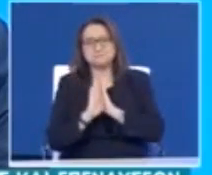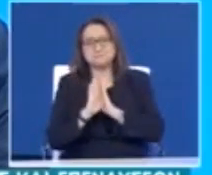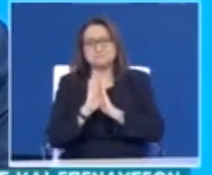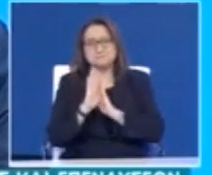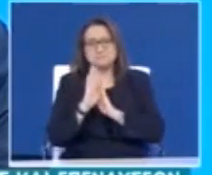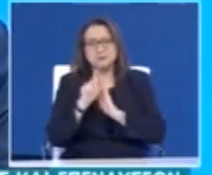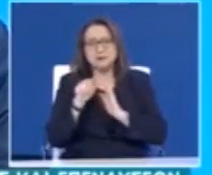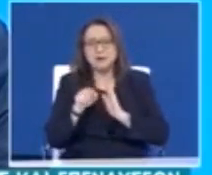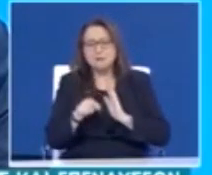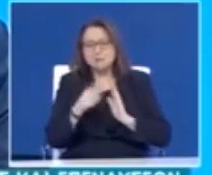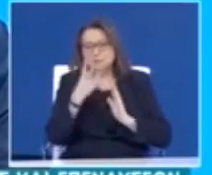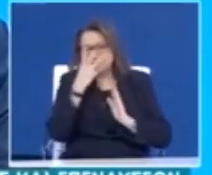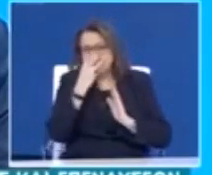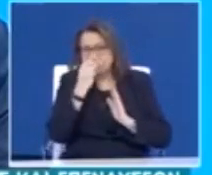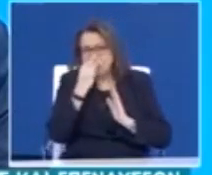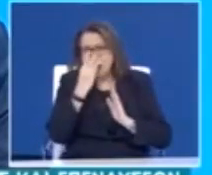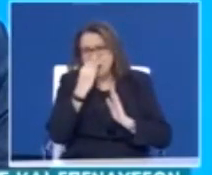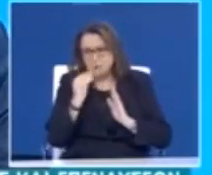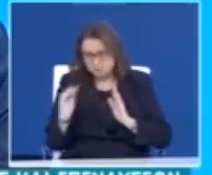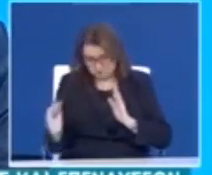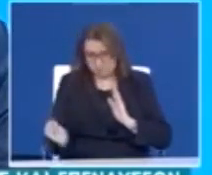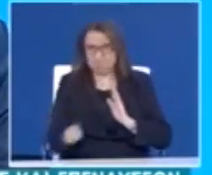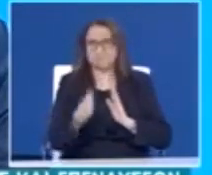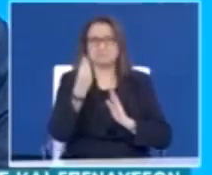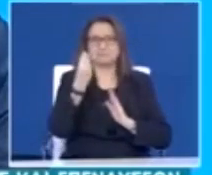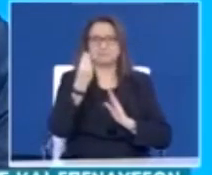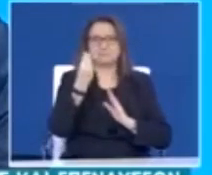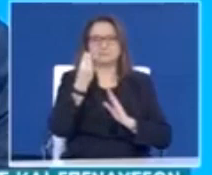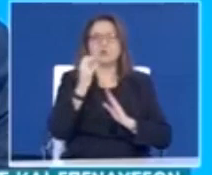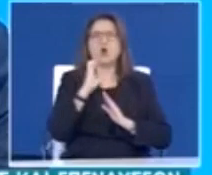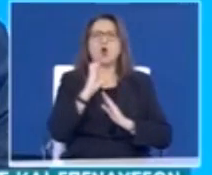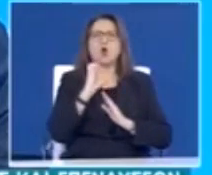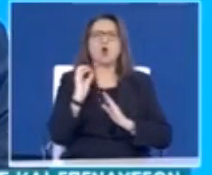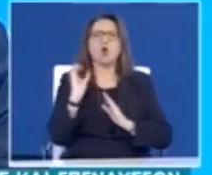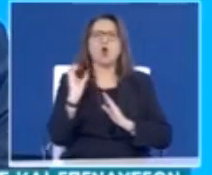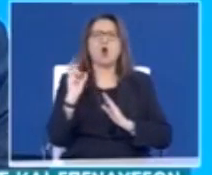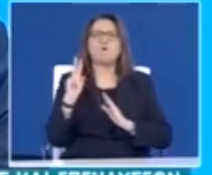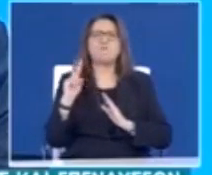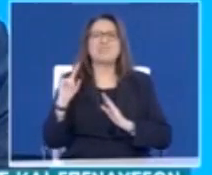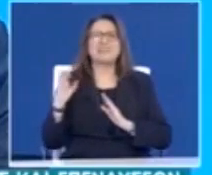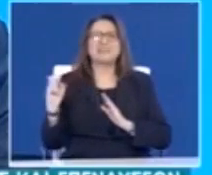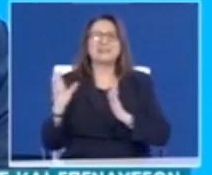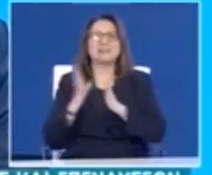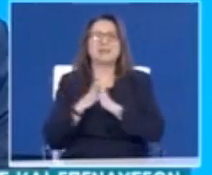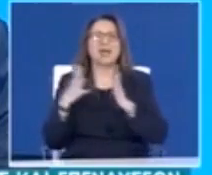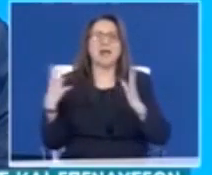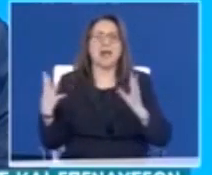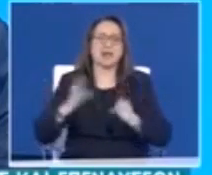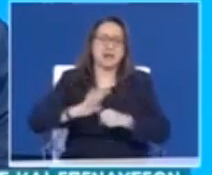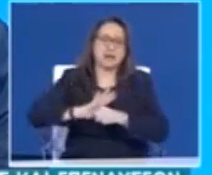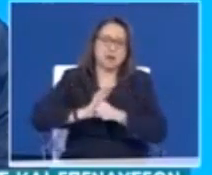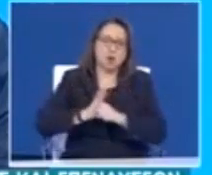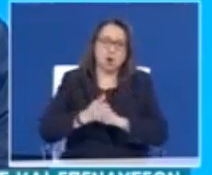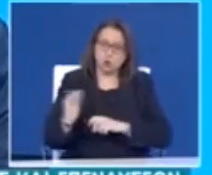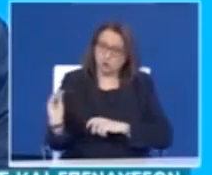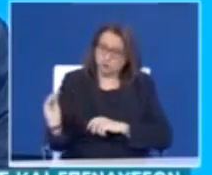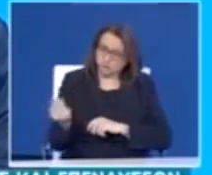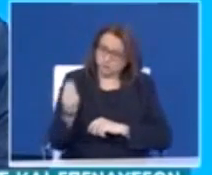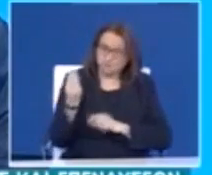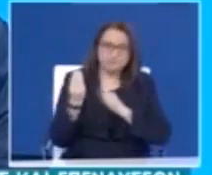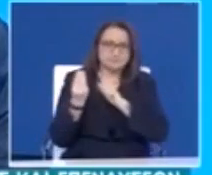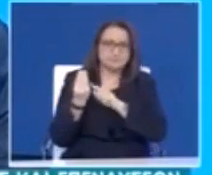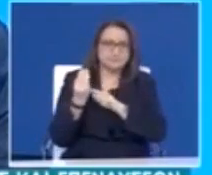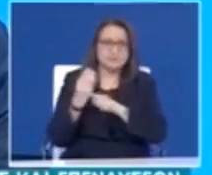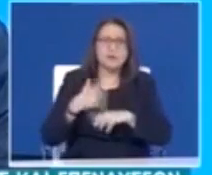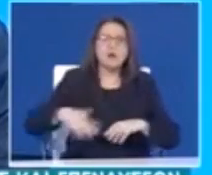Φεβρουαρίου, όταν και συναντήσαμε τον COVID-19. Τότε ολόκληρη η κυβέρνηση και ειδικά το Υπουργείο